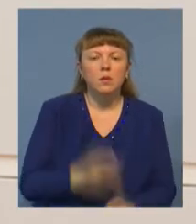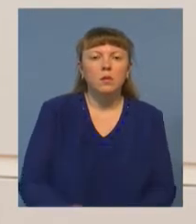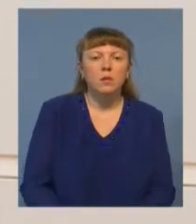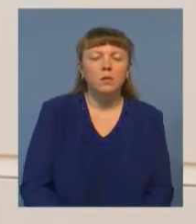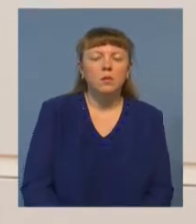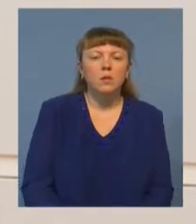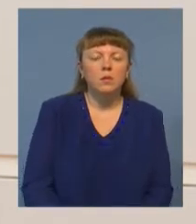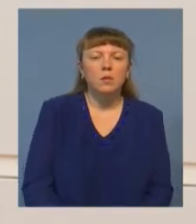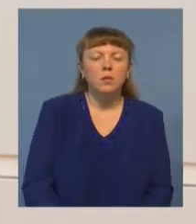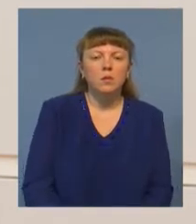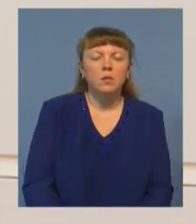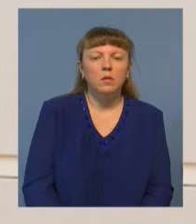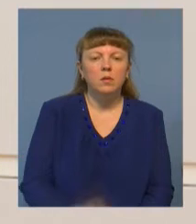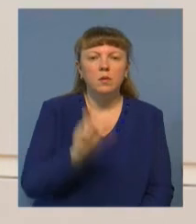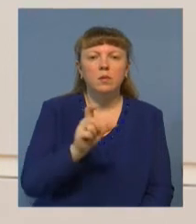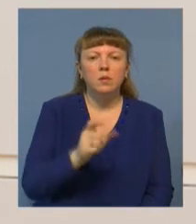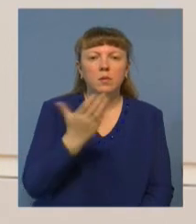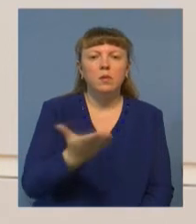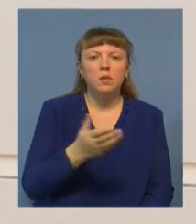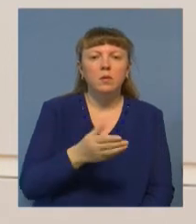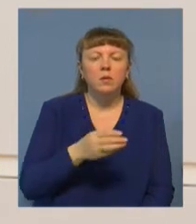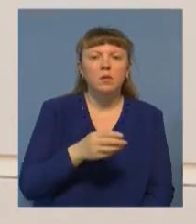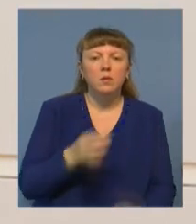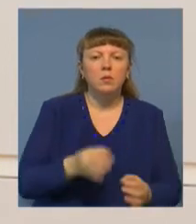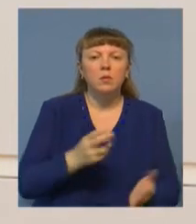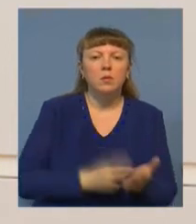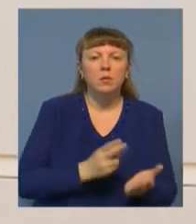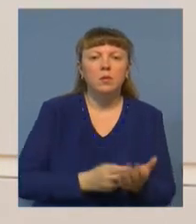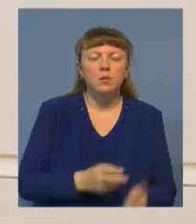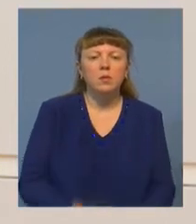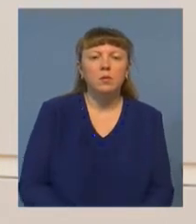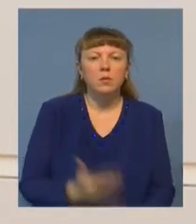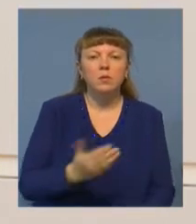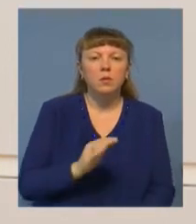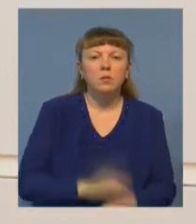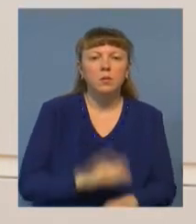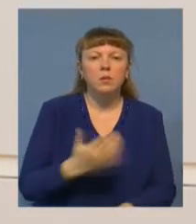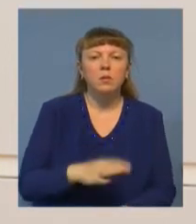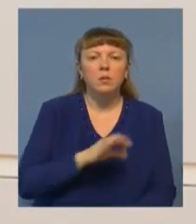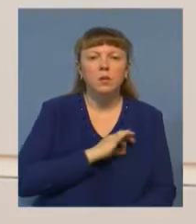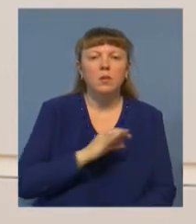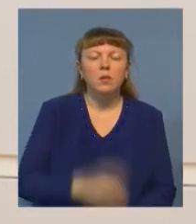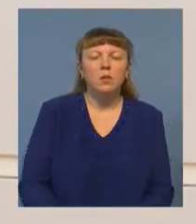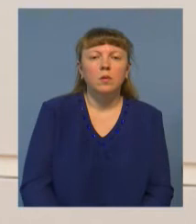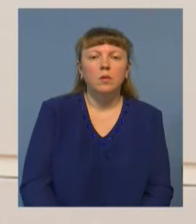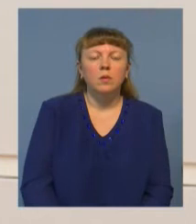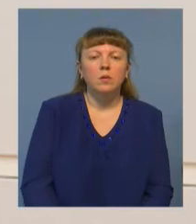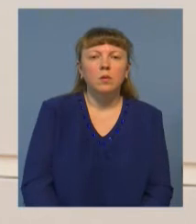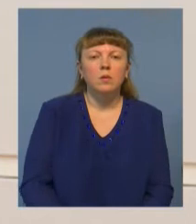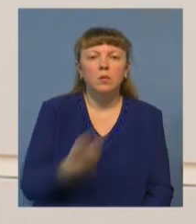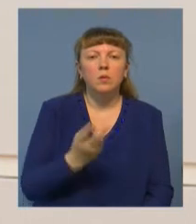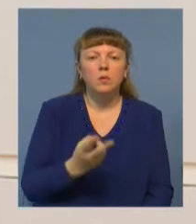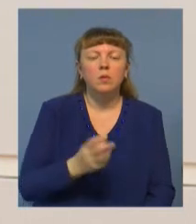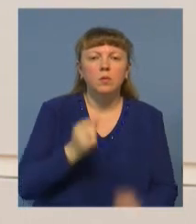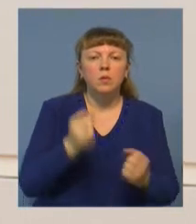Да? То есть человеку необходимо предоставить суд доказательства того, что данный факт порождает юридические последствия, да, и он ему необходим